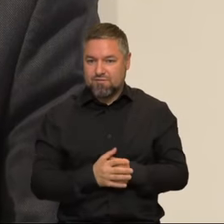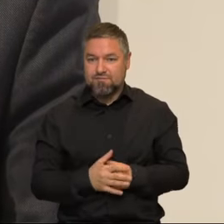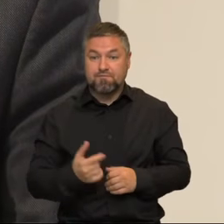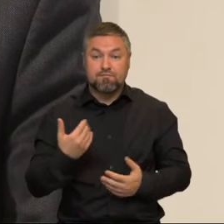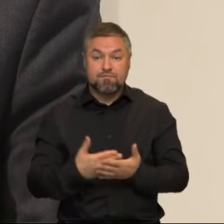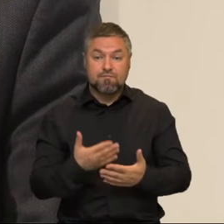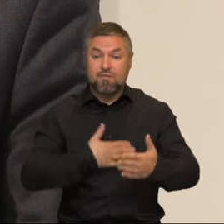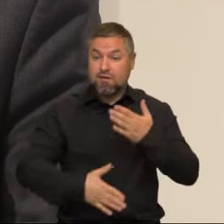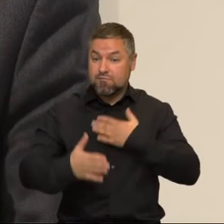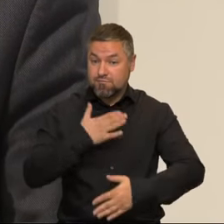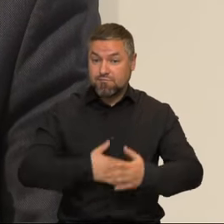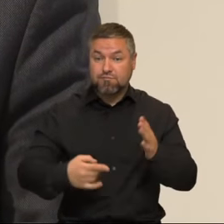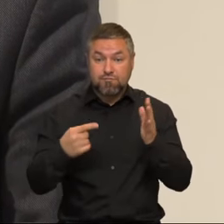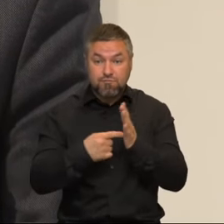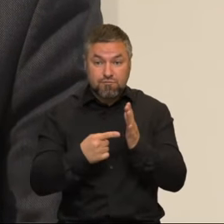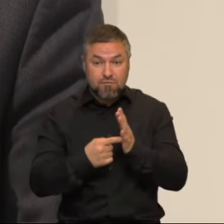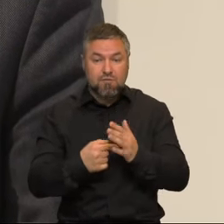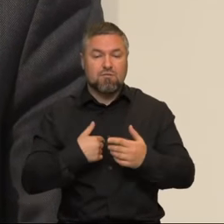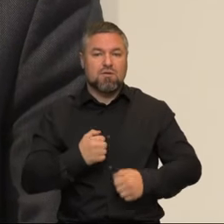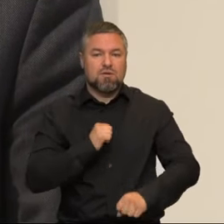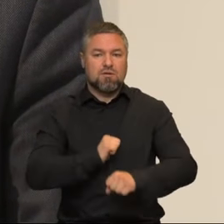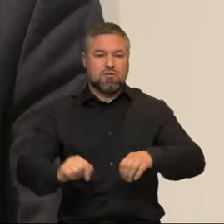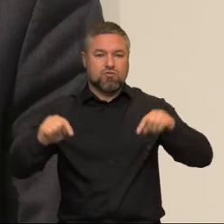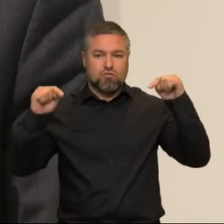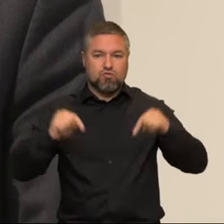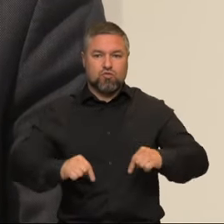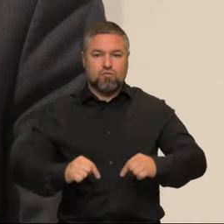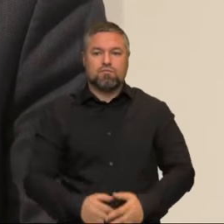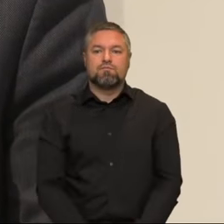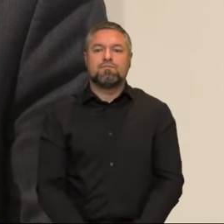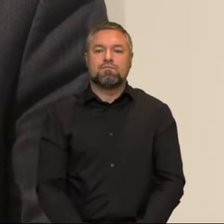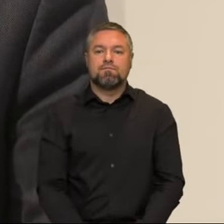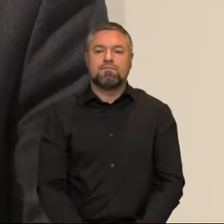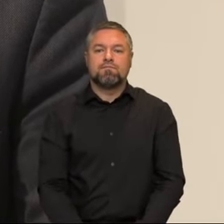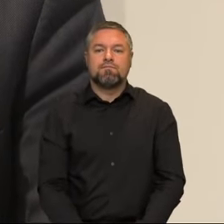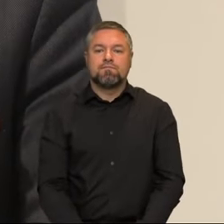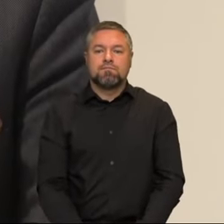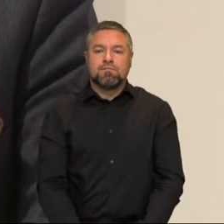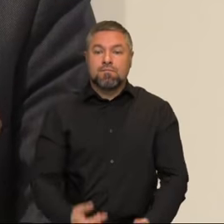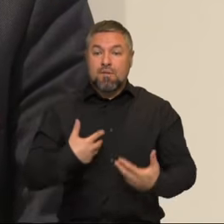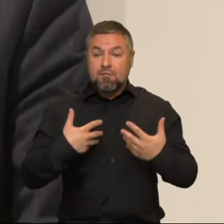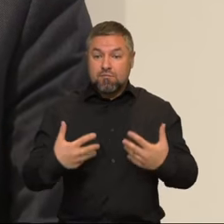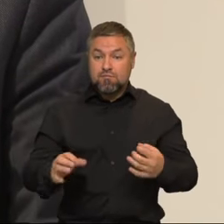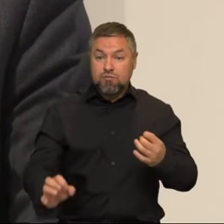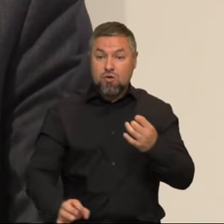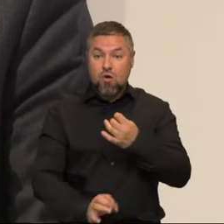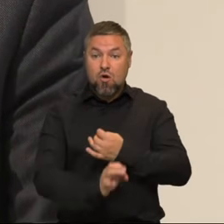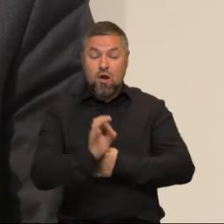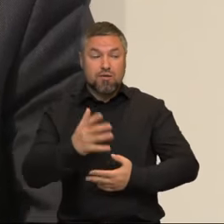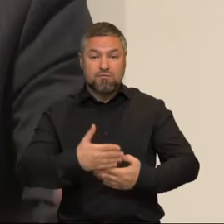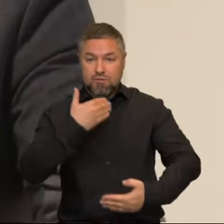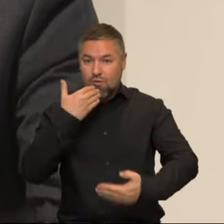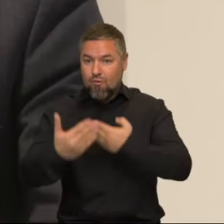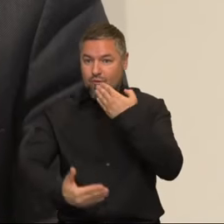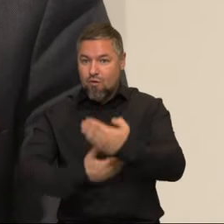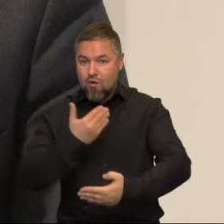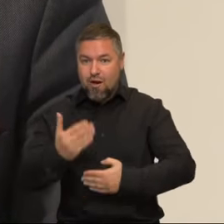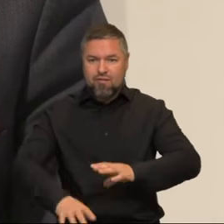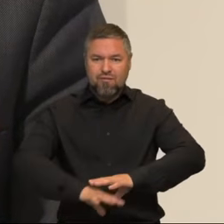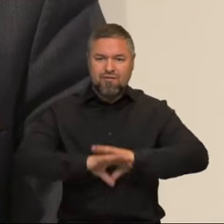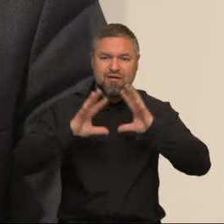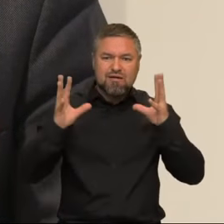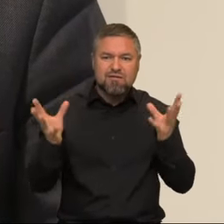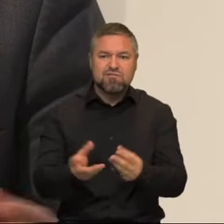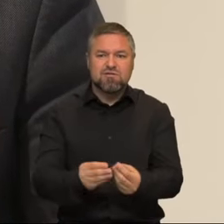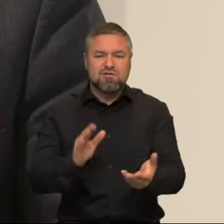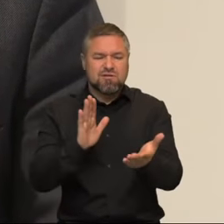cieszymy się z tego, że tu jesteśmy. Ja chciałem przy tej okazji pogratulować tych wszystkich